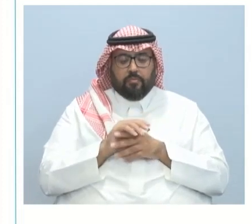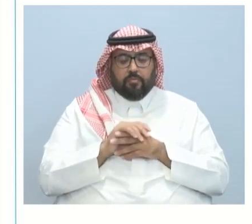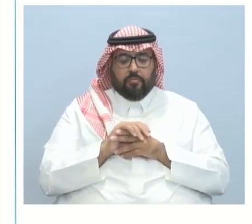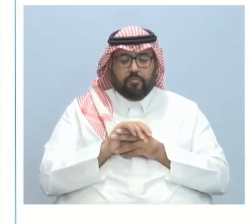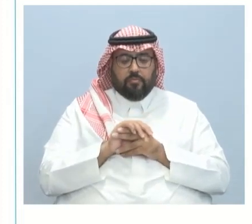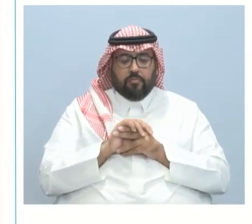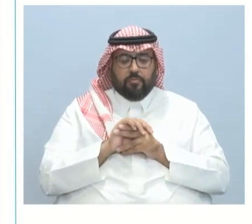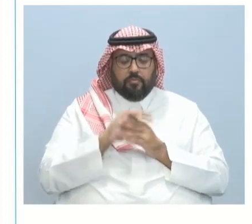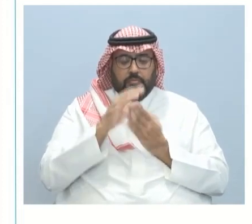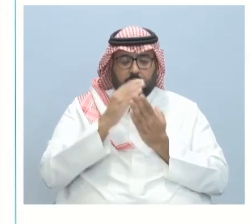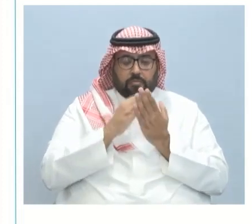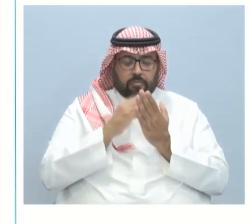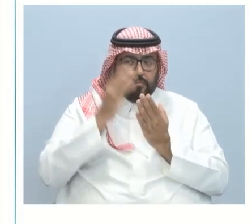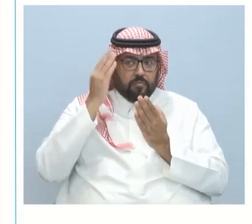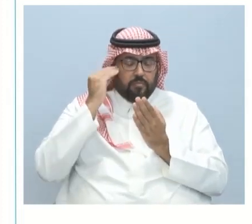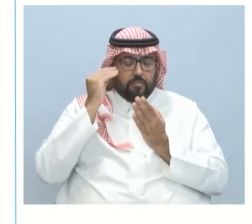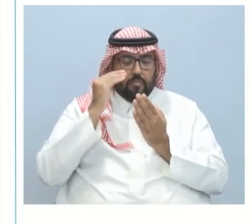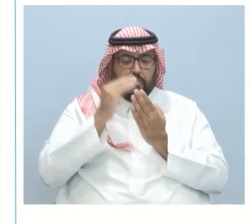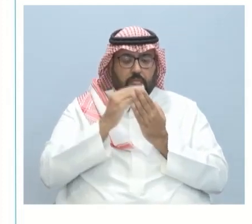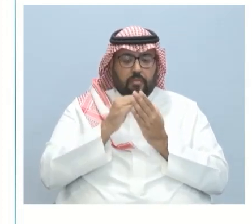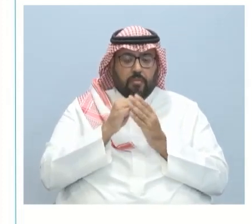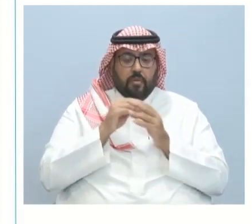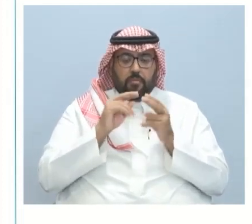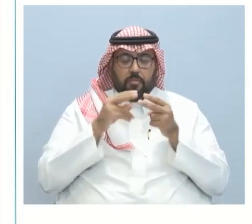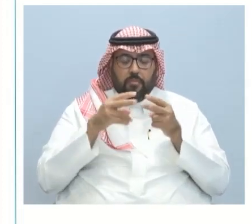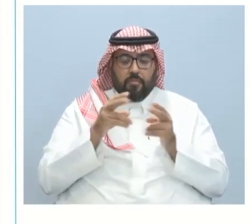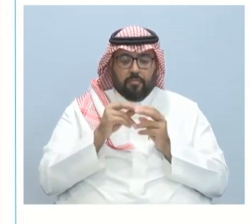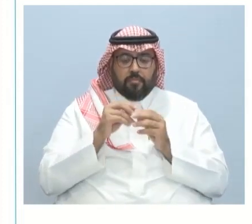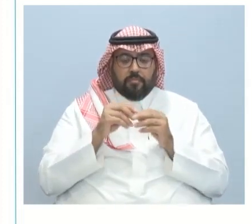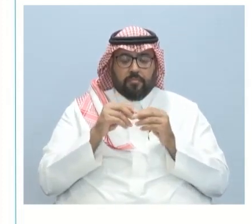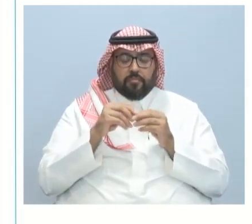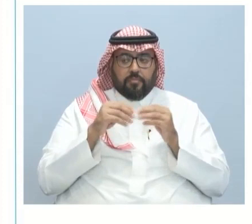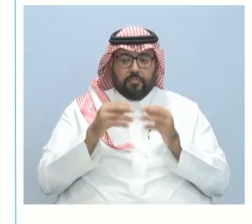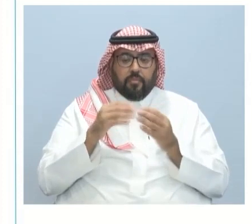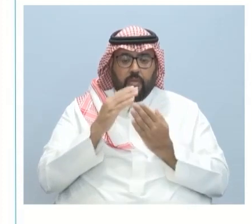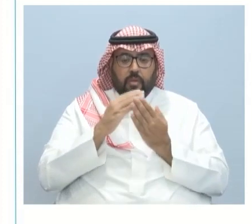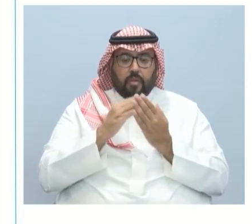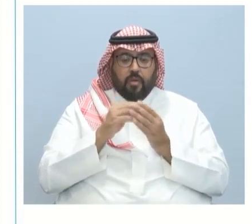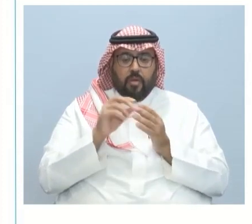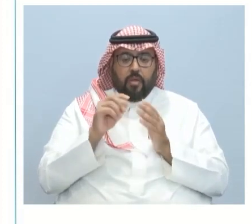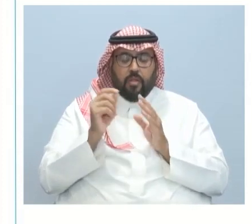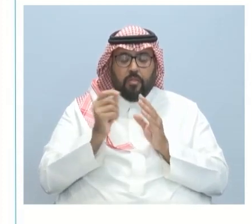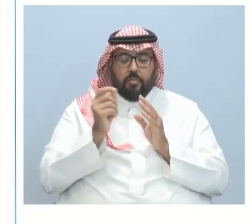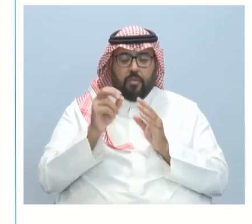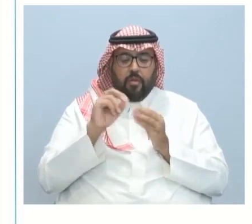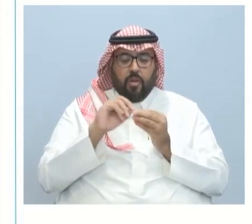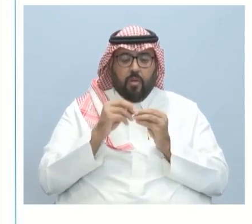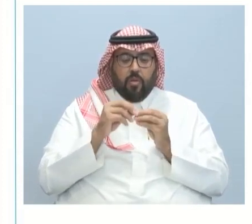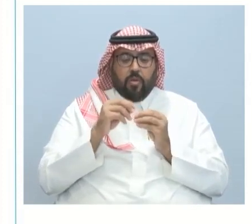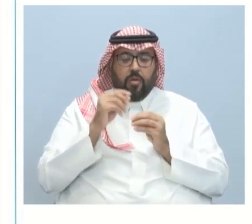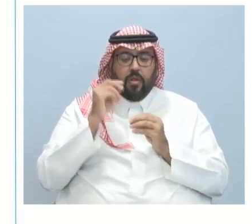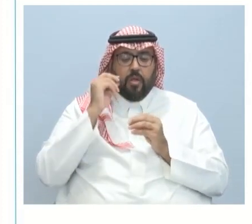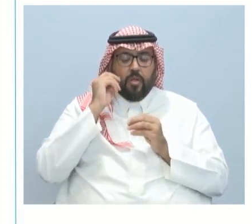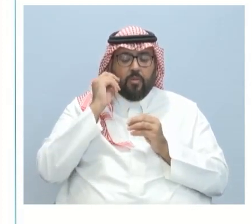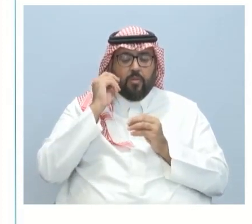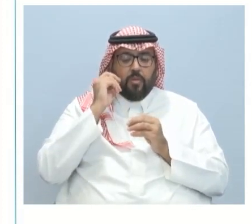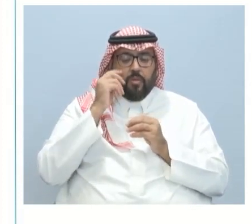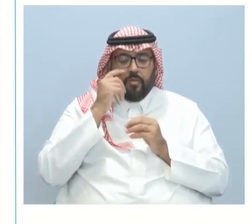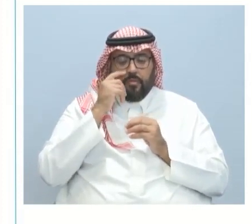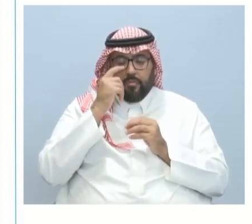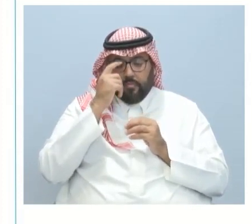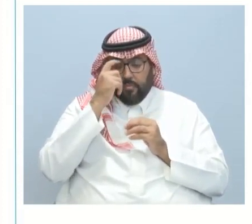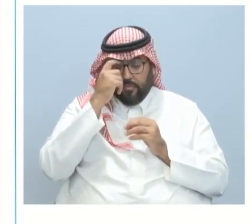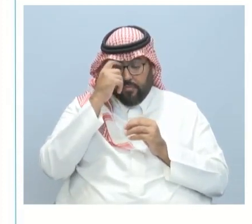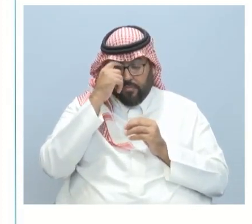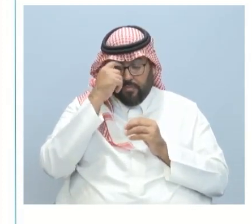التعليمات البرمجيه في البدايه لبنت عندما بدات بعد ذلك لبنت اضبط القلم على اللون الاسود لرسم الضلعين